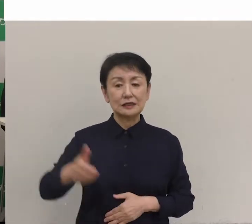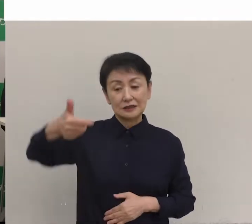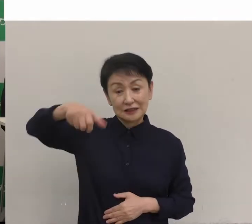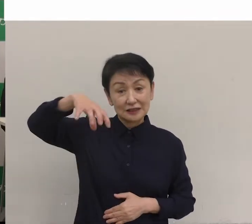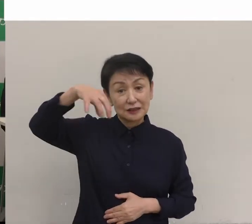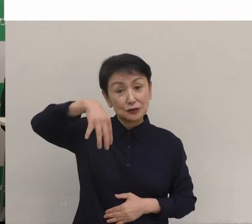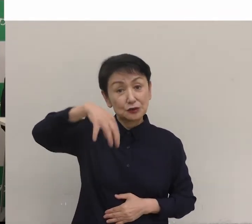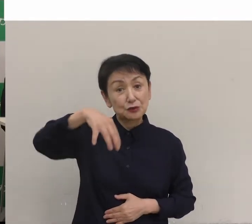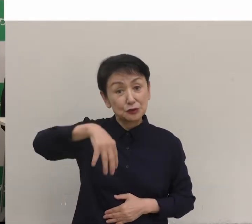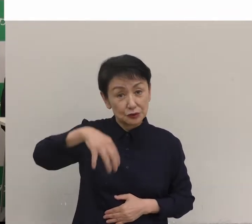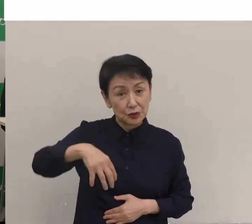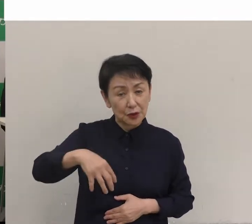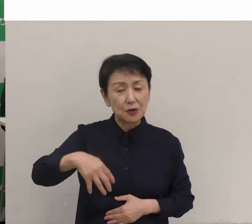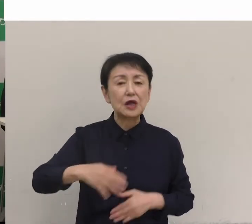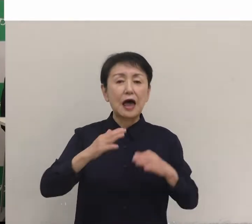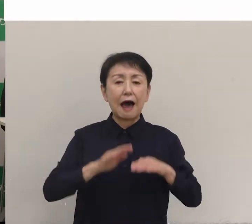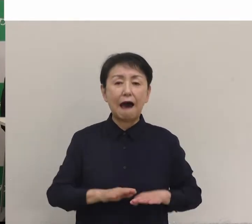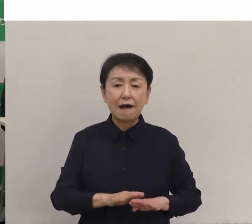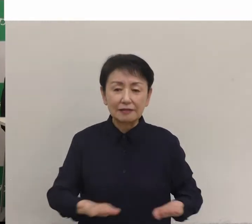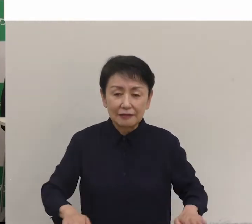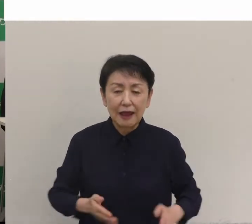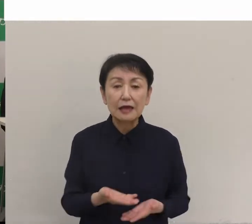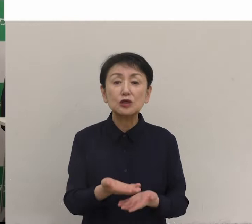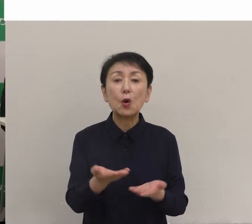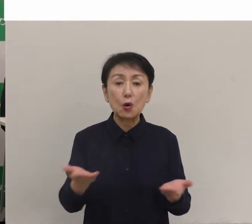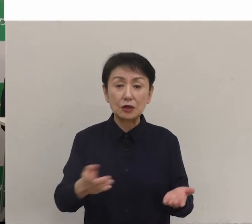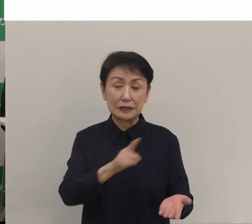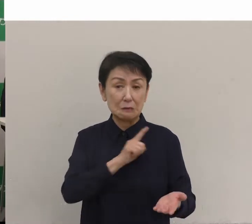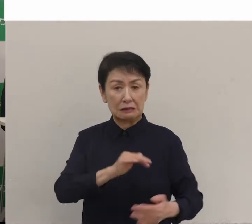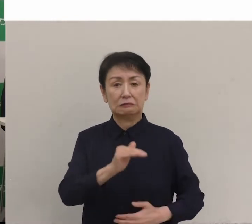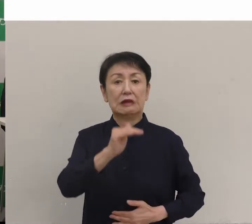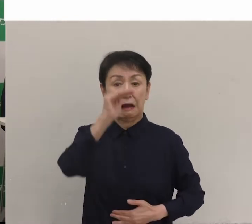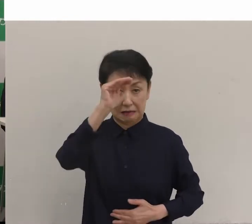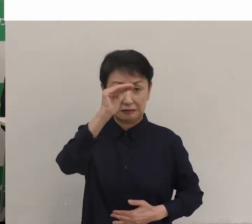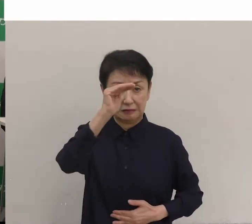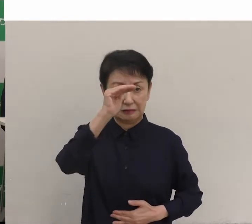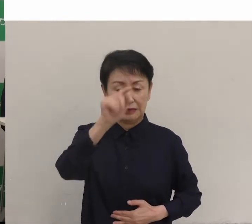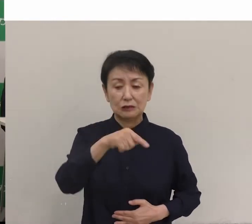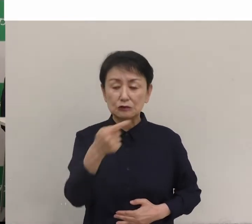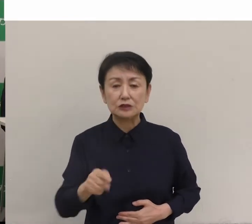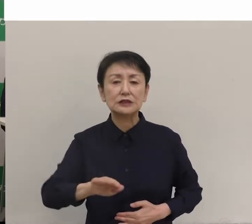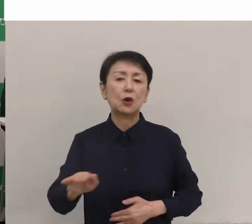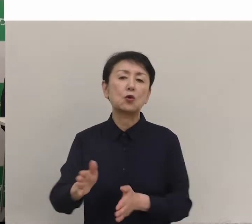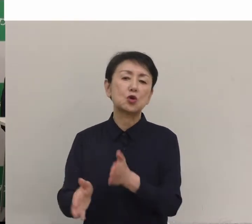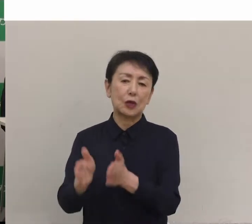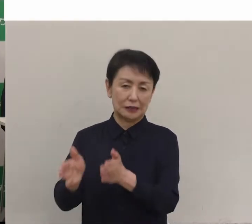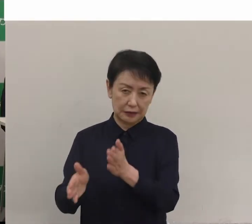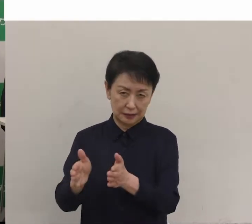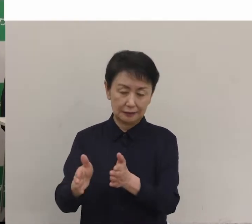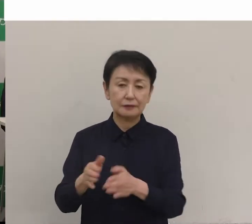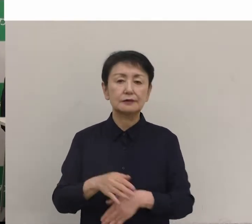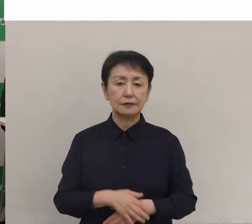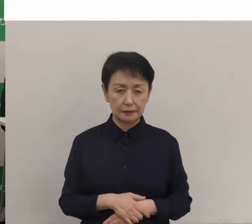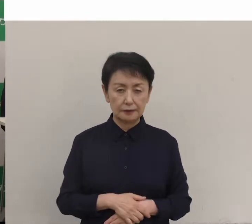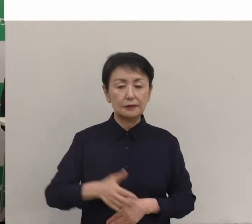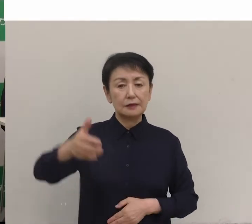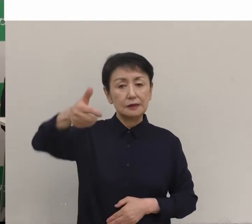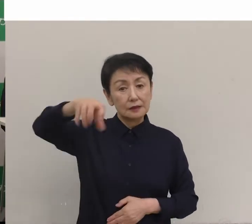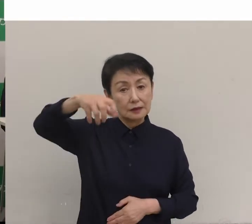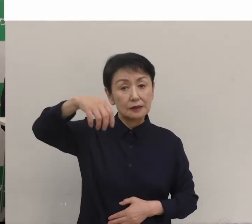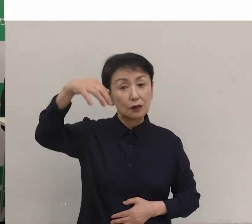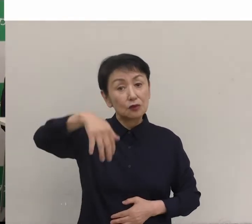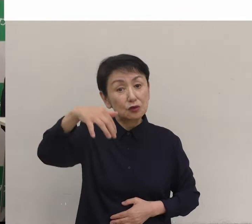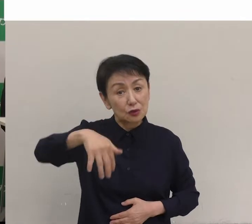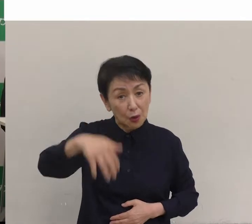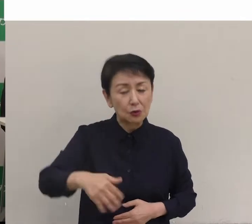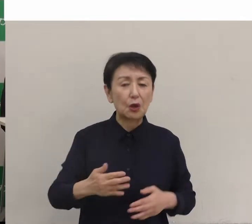の安定供給が一番高い結果となり、次いで子育てが挙げられます。上水道の安定